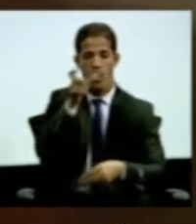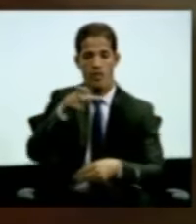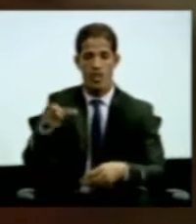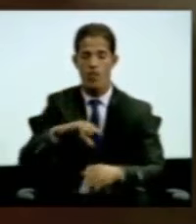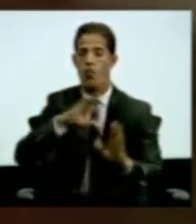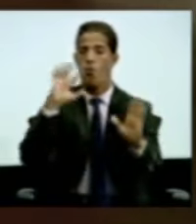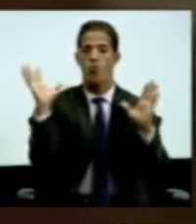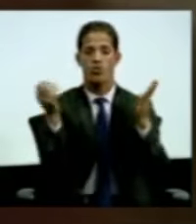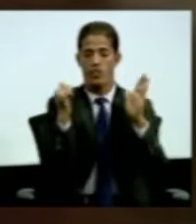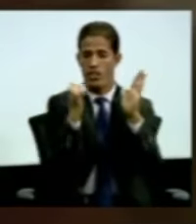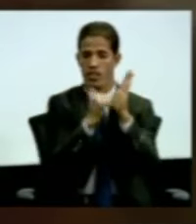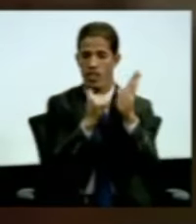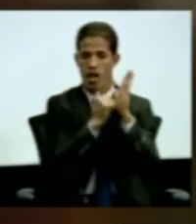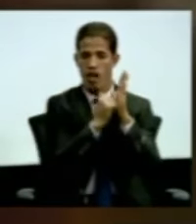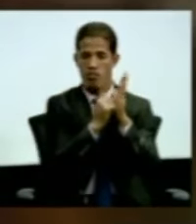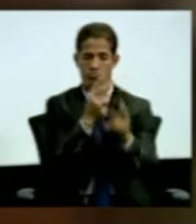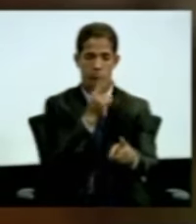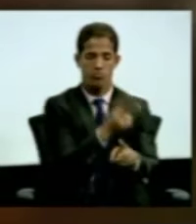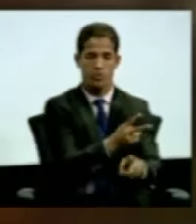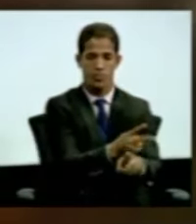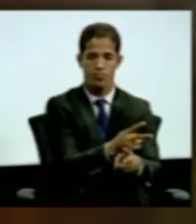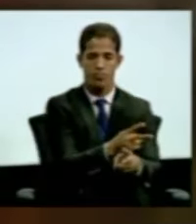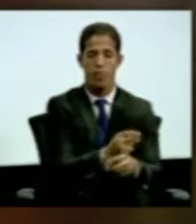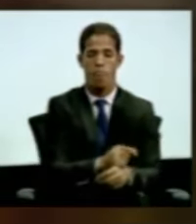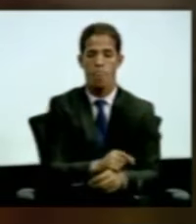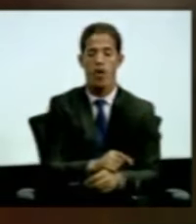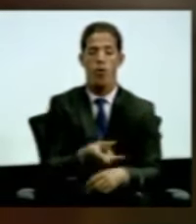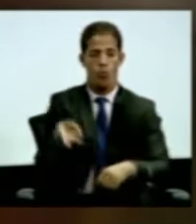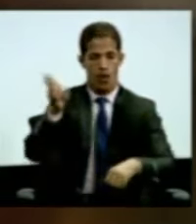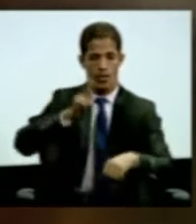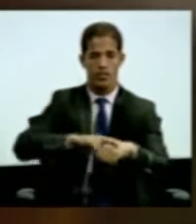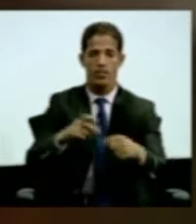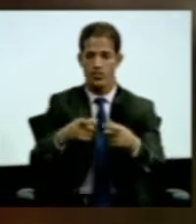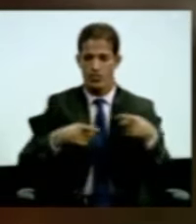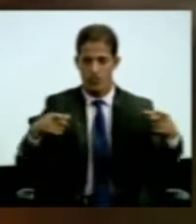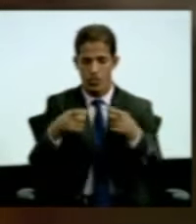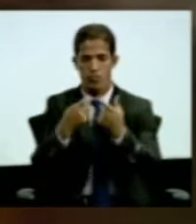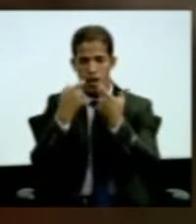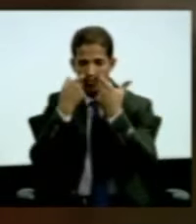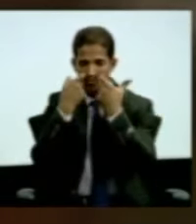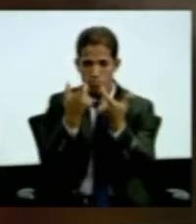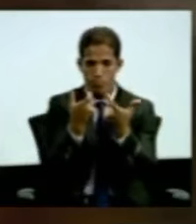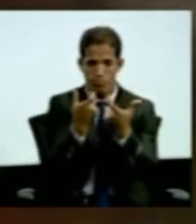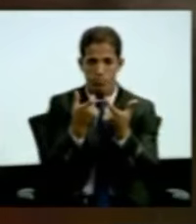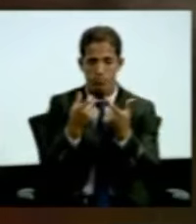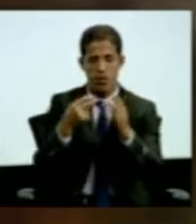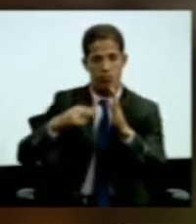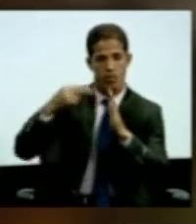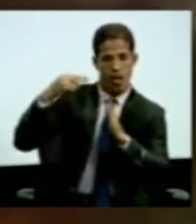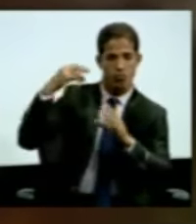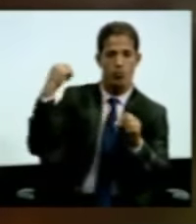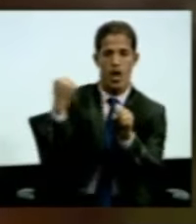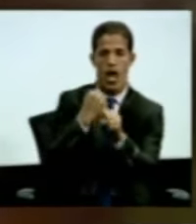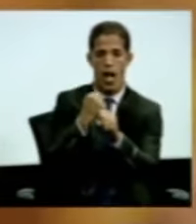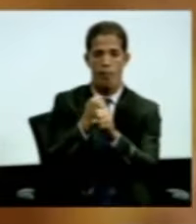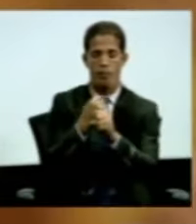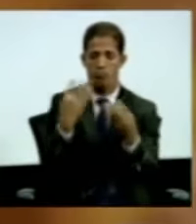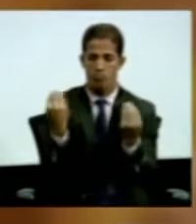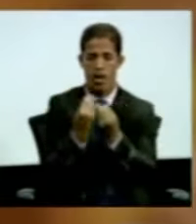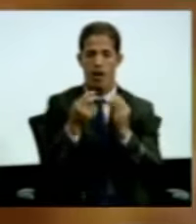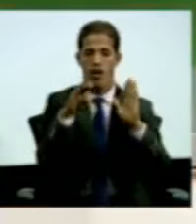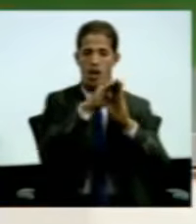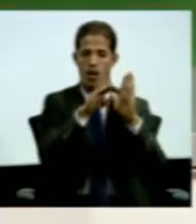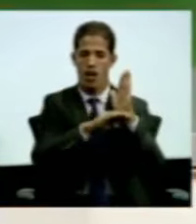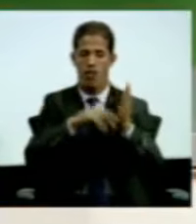ولايه داخلها وقد تم كذلك خلال الاجتماع الاطلاع على مدى تقدم العمل في تنفيذ رسمه الاجراءات